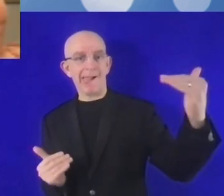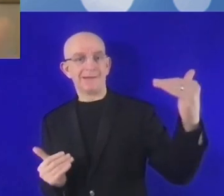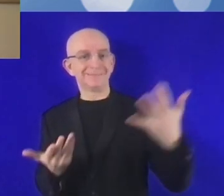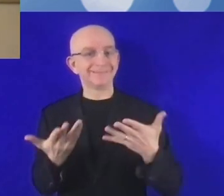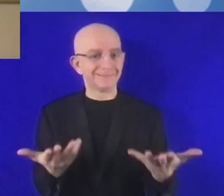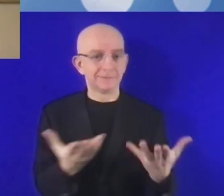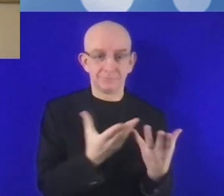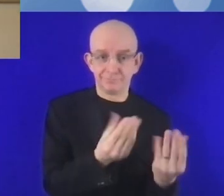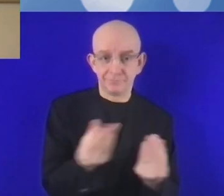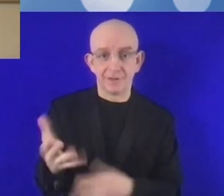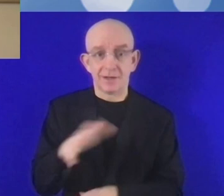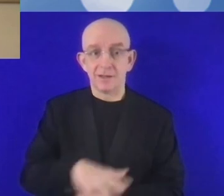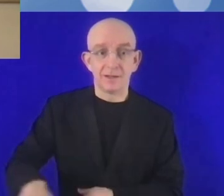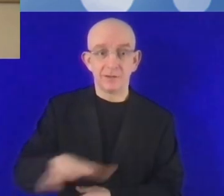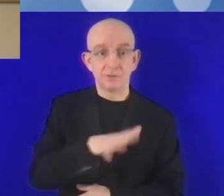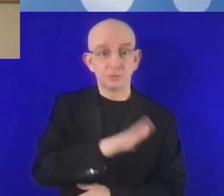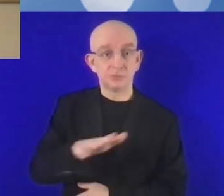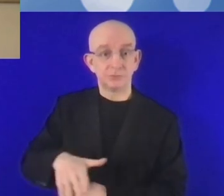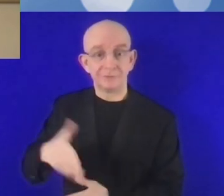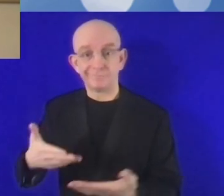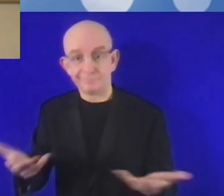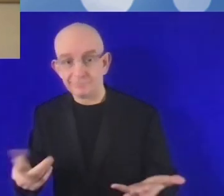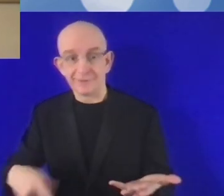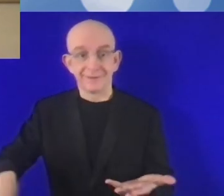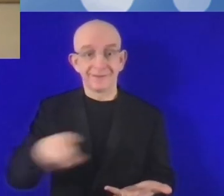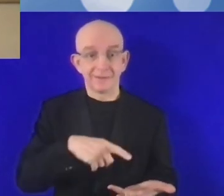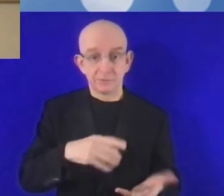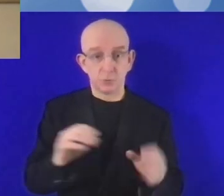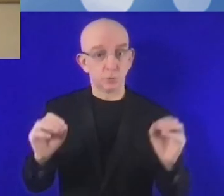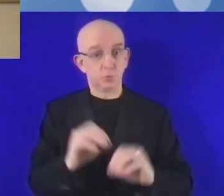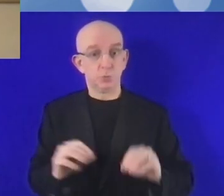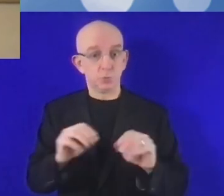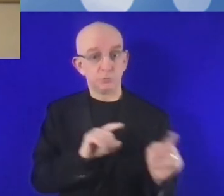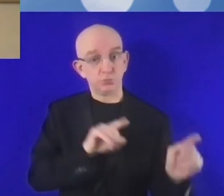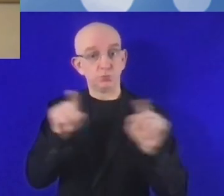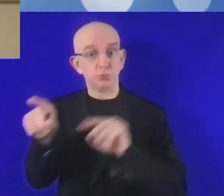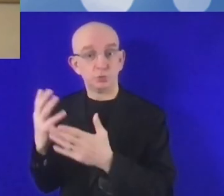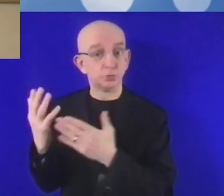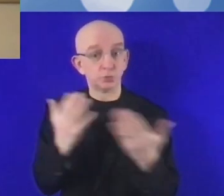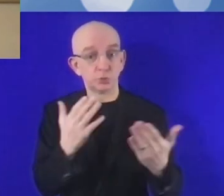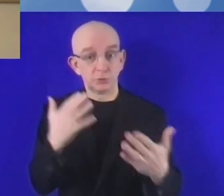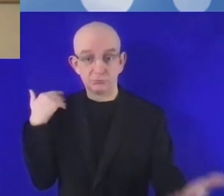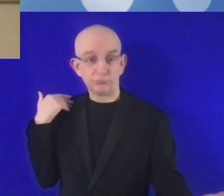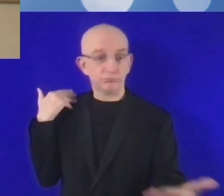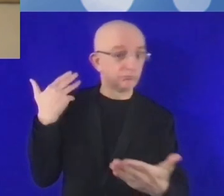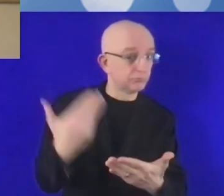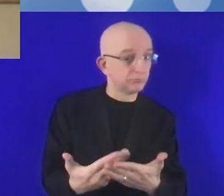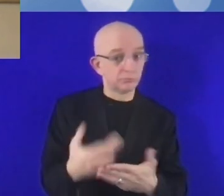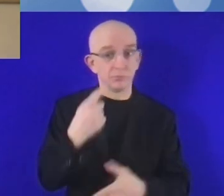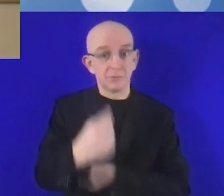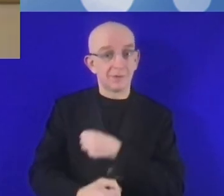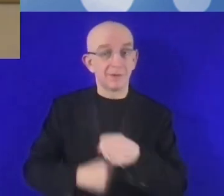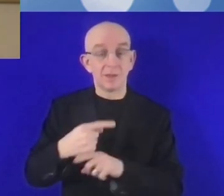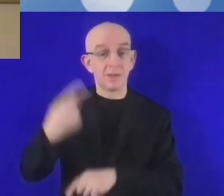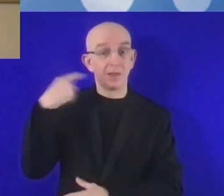странах такого не было. Есть такие страны, в которых дети с марта минувшего года в школу не ходят, потому что